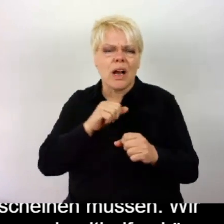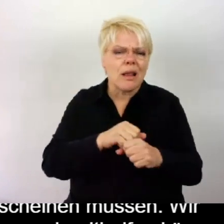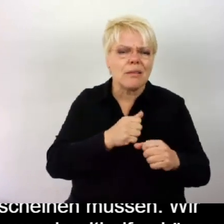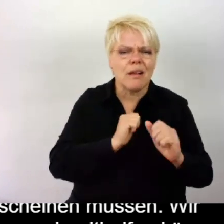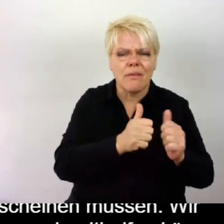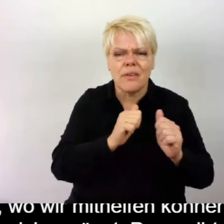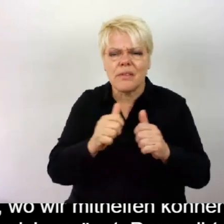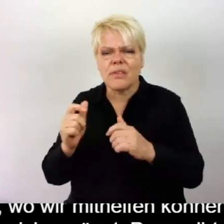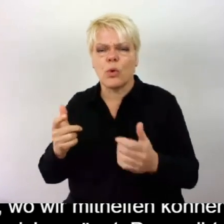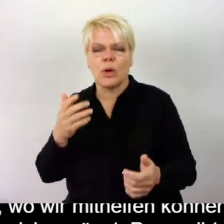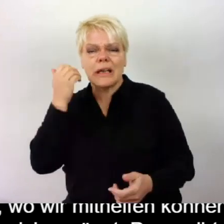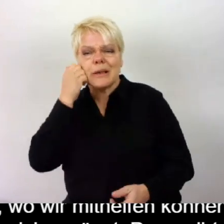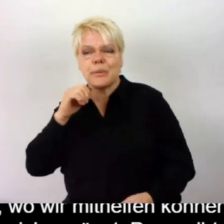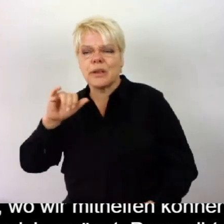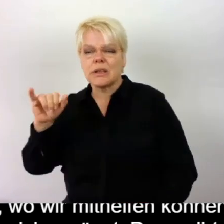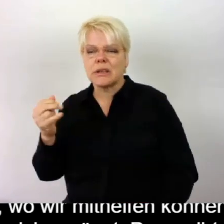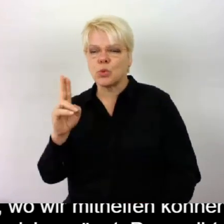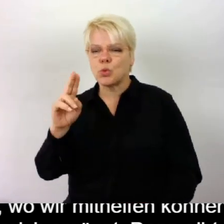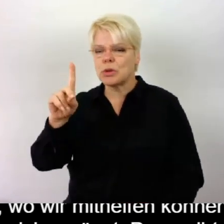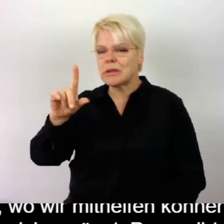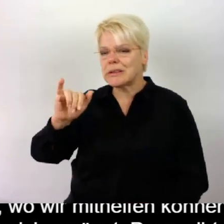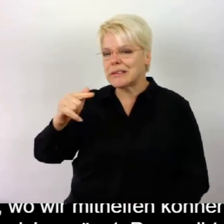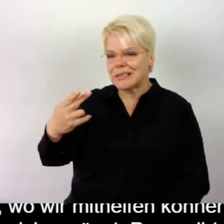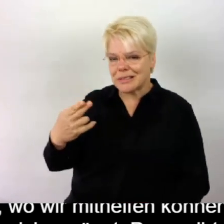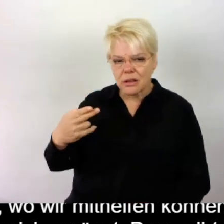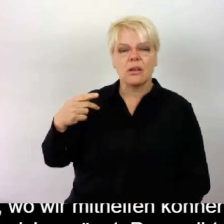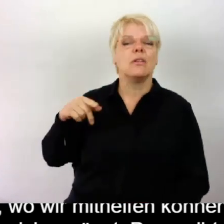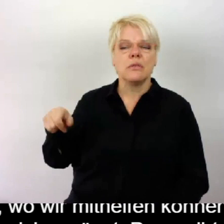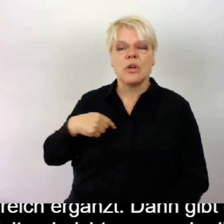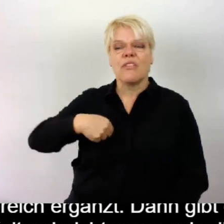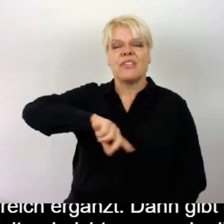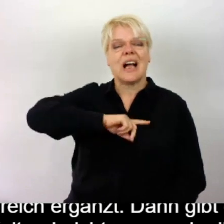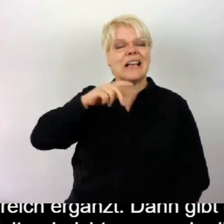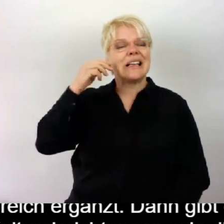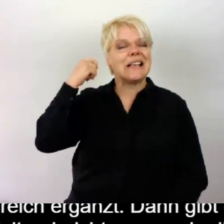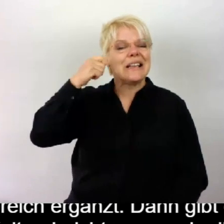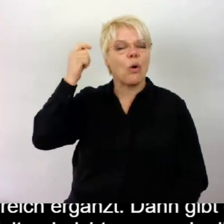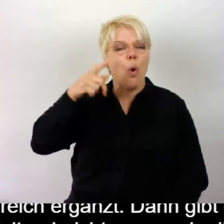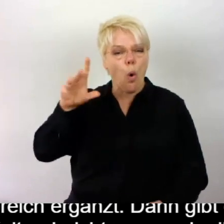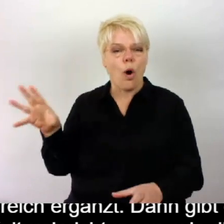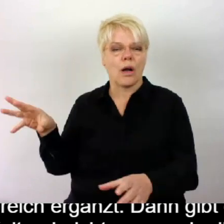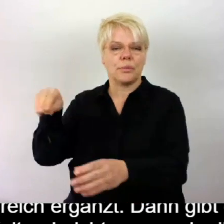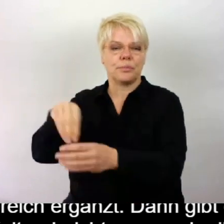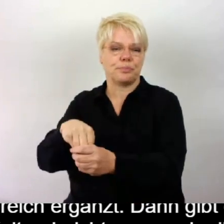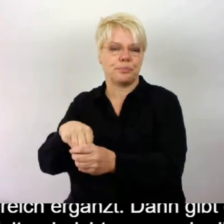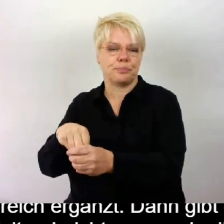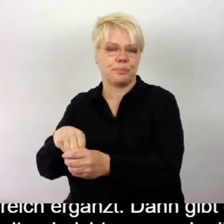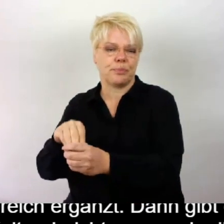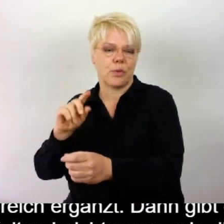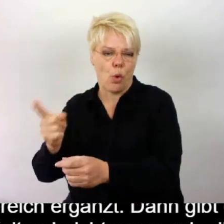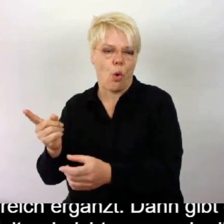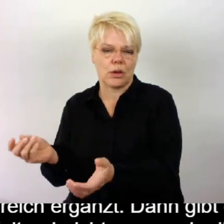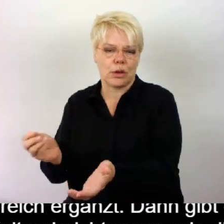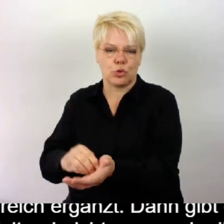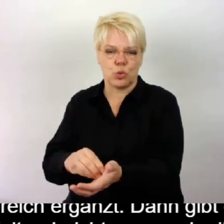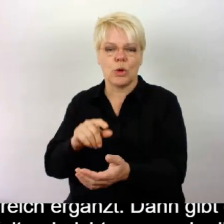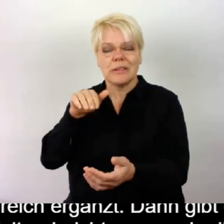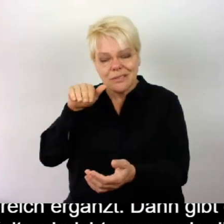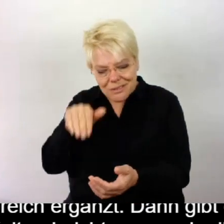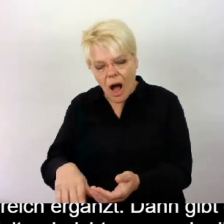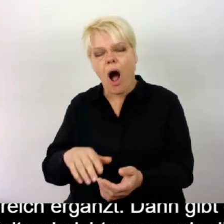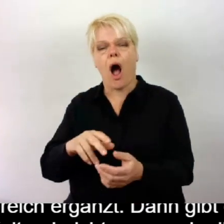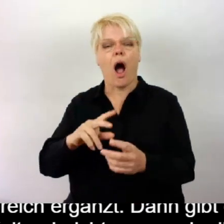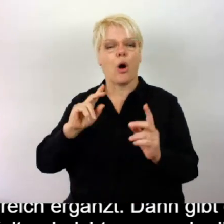der Schüler daneben. Ich habe es bei meinem eigenen Sohn in der Musikschule gerade eben erlebt. Und das klappt sehr, sehr gut. Fünftens,